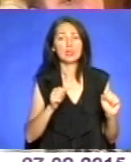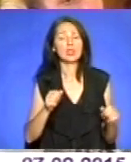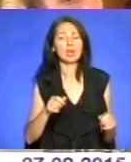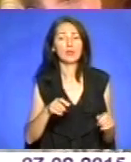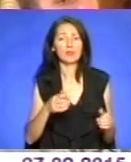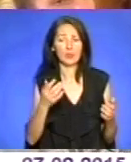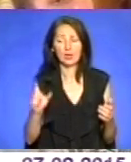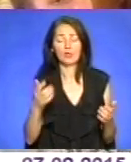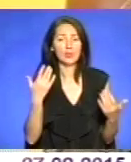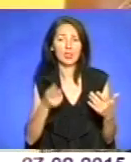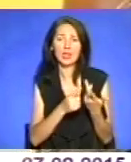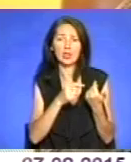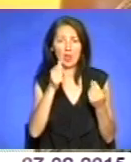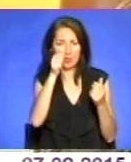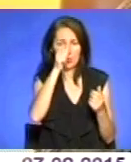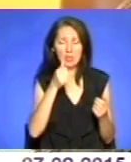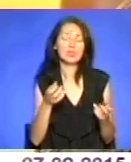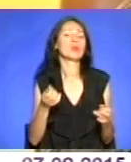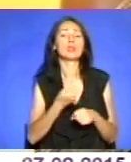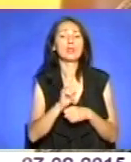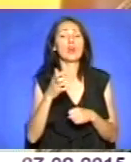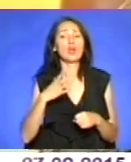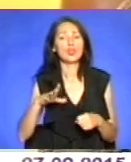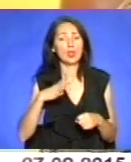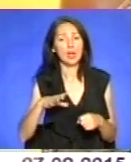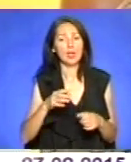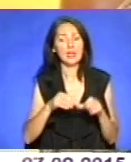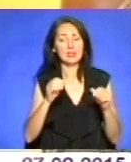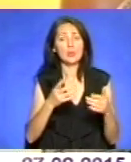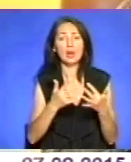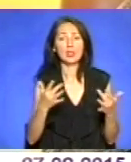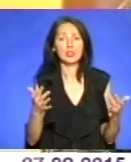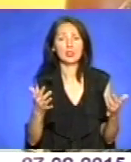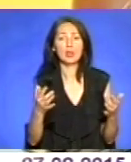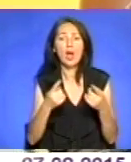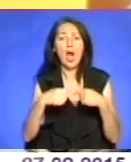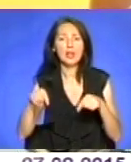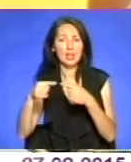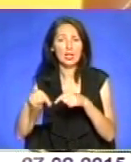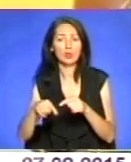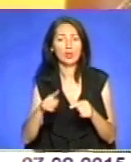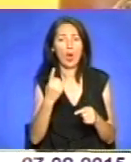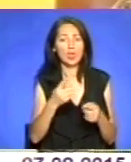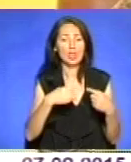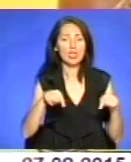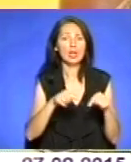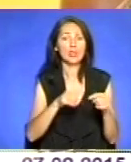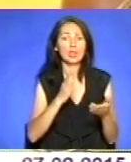змушують чекати. Земля різних, там рельєф, десь на ділянці, на одній ділянці